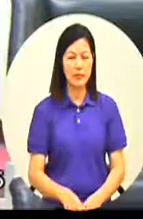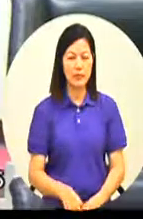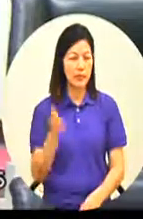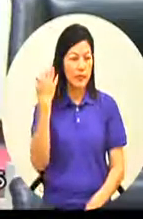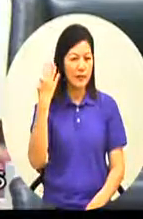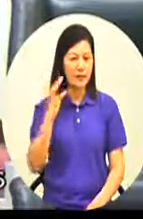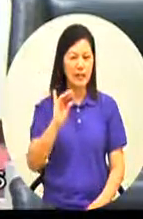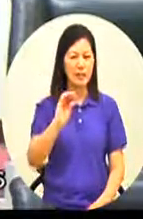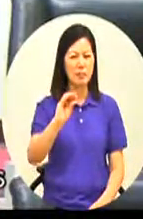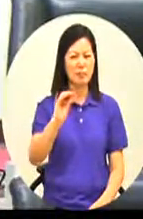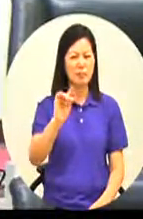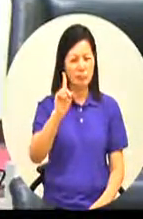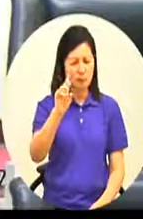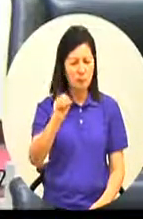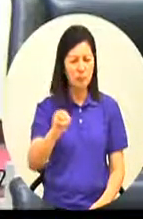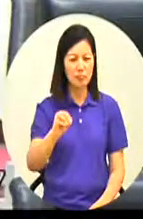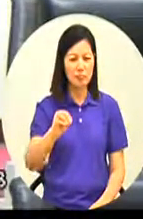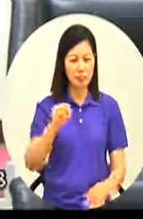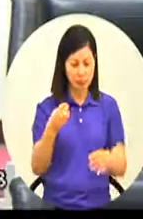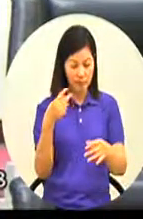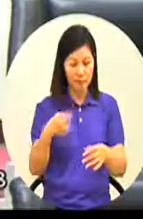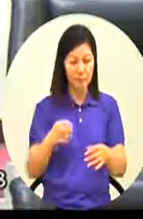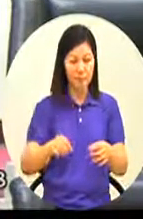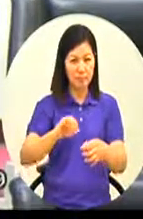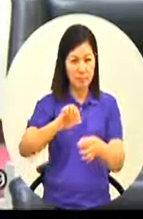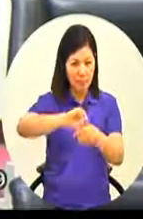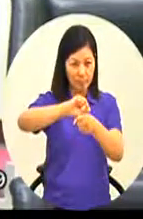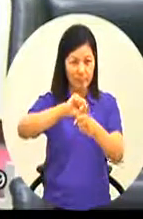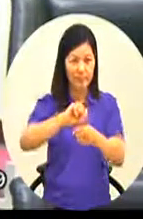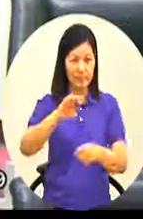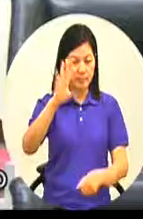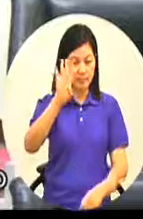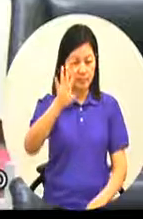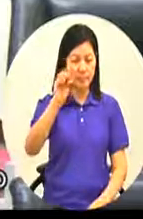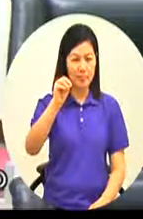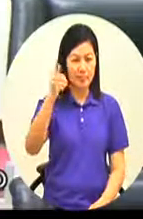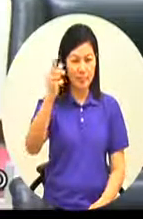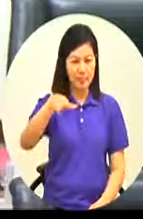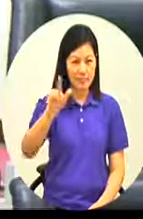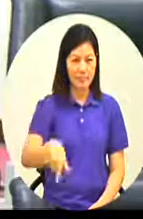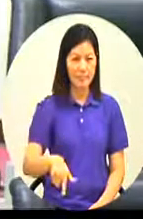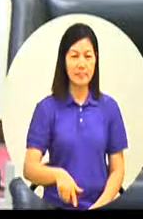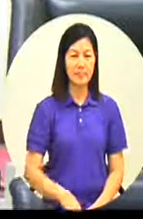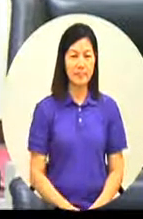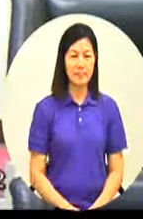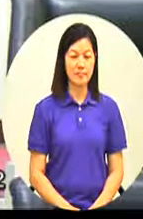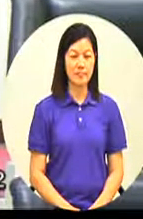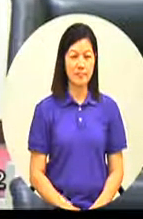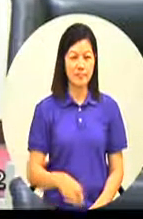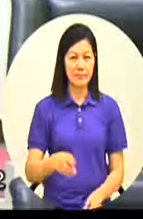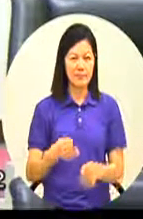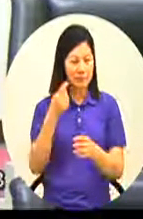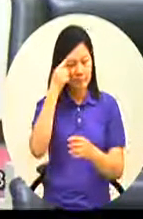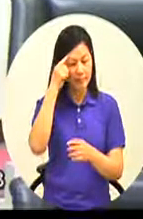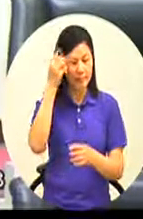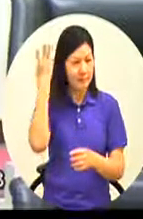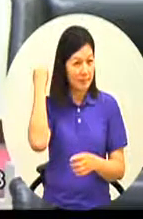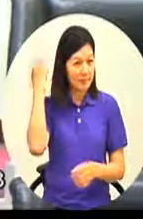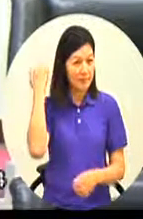1万块提前到即卖46000，啊，伫46000的过程咧，顶一天汉中啊服务到一